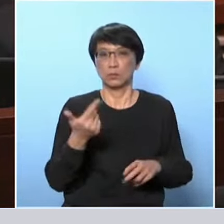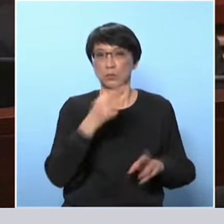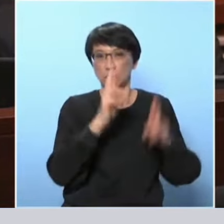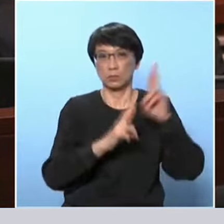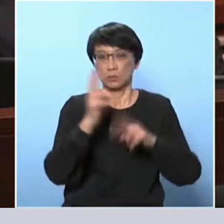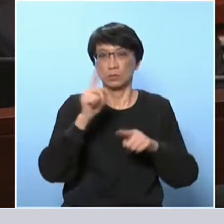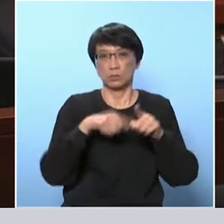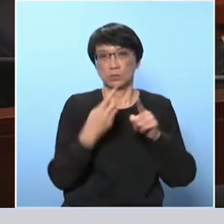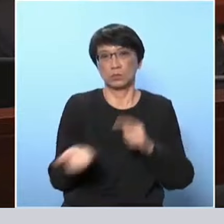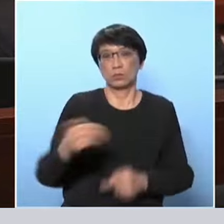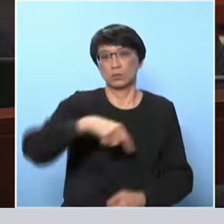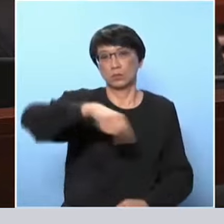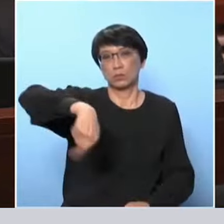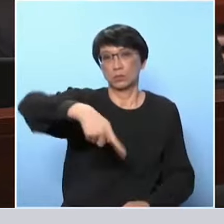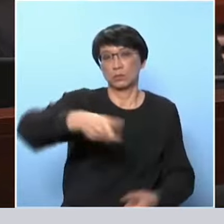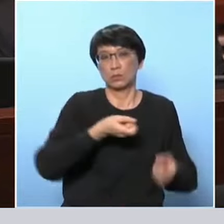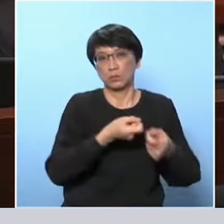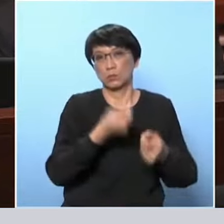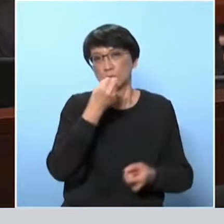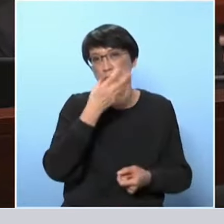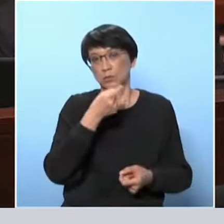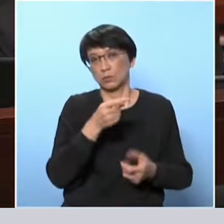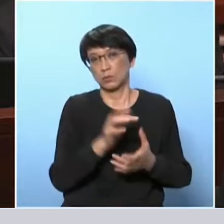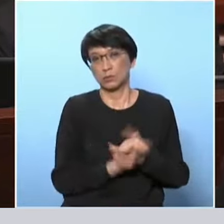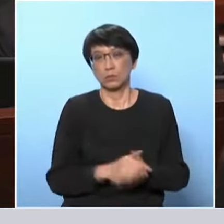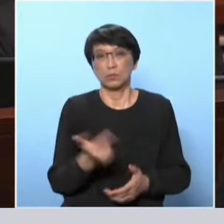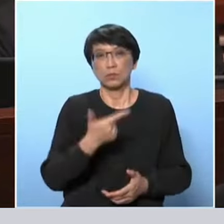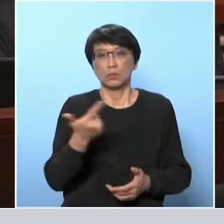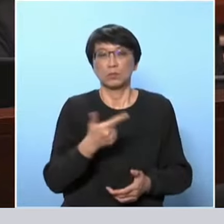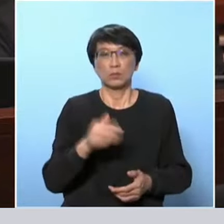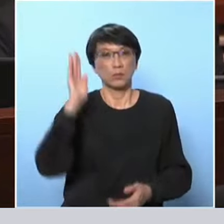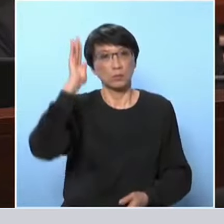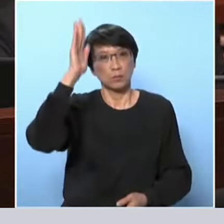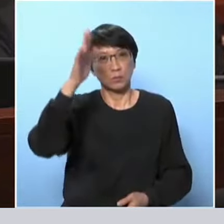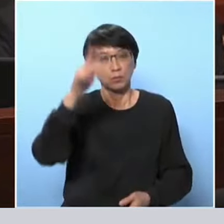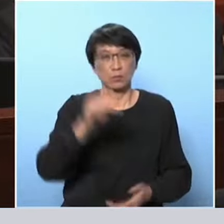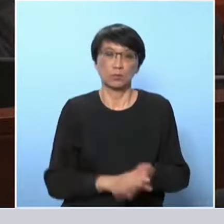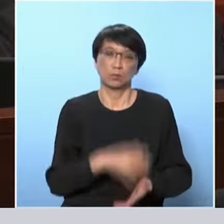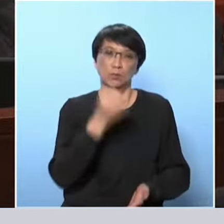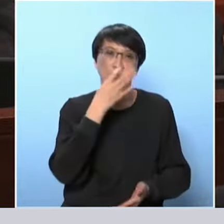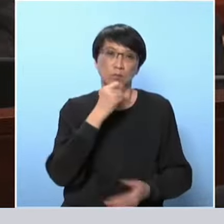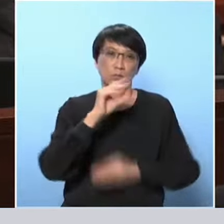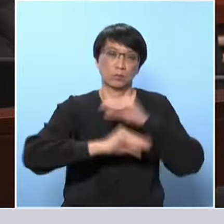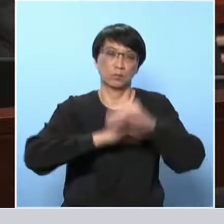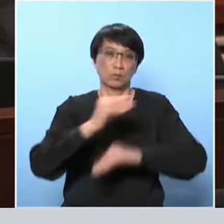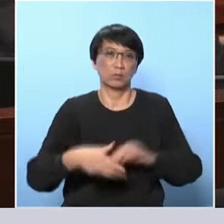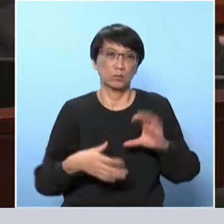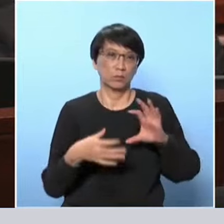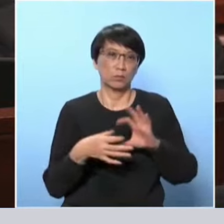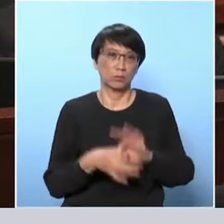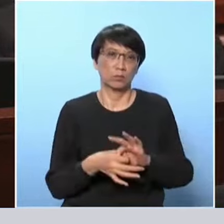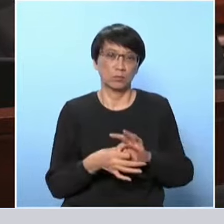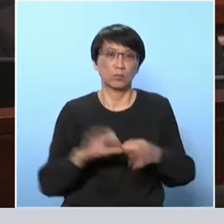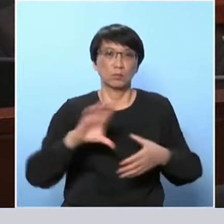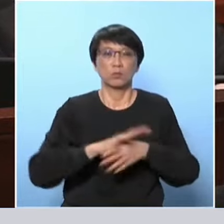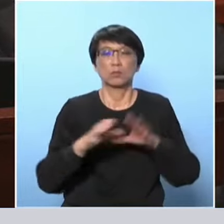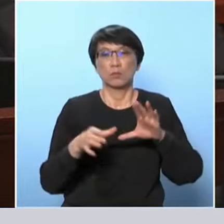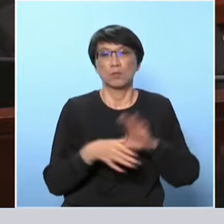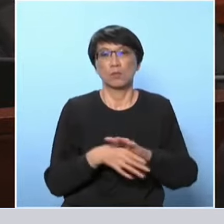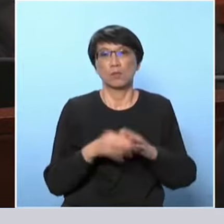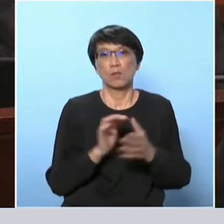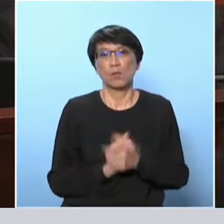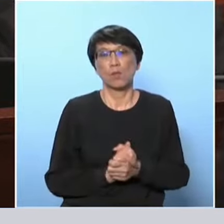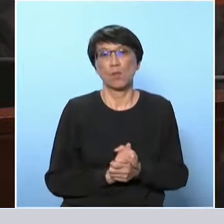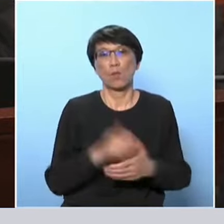是大灣區嘅城市、鄰近香港城市咧，都係好希望可以同香港建立關係，同香港一齊喺文化方